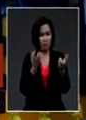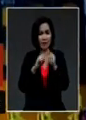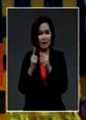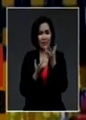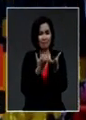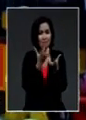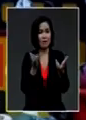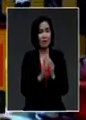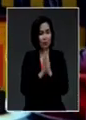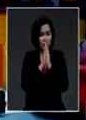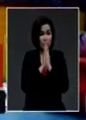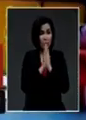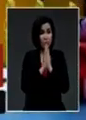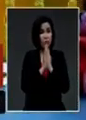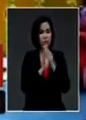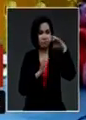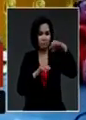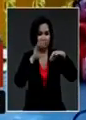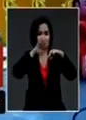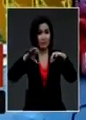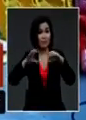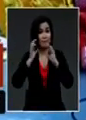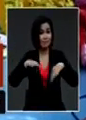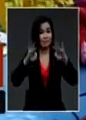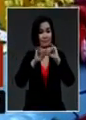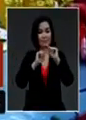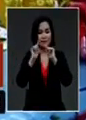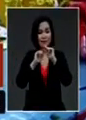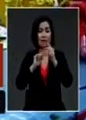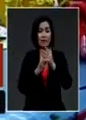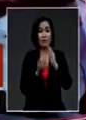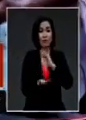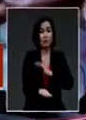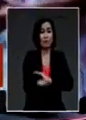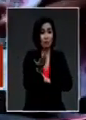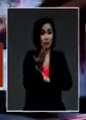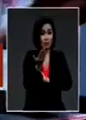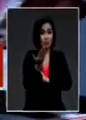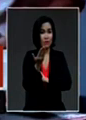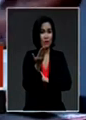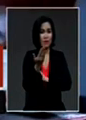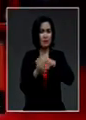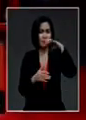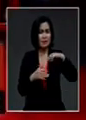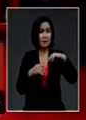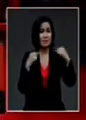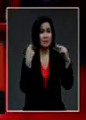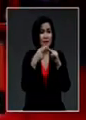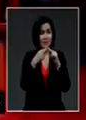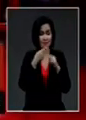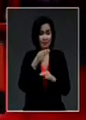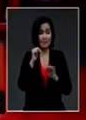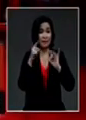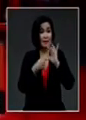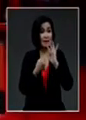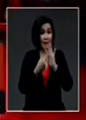ไหว้เนี่ยออกมาไหว้ตามศาลเจ้าต่างๆตั้งแต่ช่วงเช้ามืดนะครับโดยเฉพาะที่ศาลเจ้าพ่อเจ้าแม่หน้าผาและศ